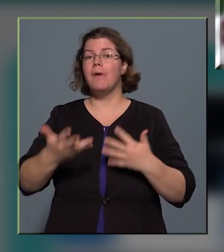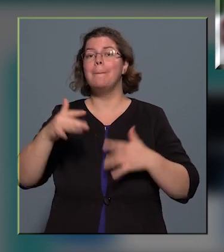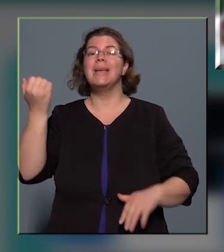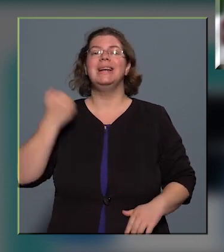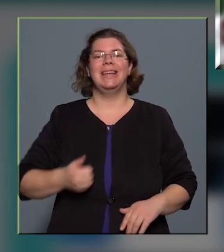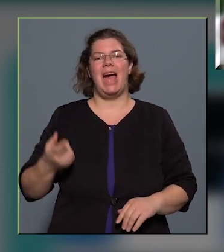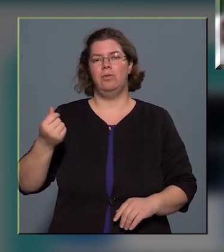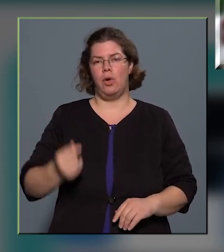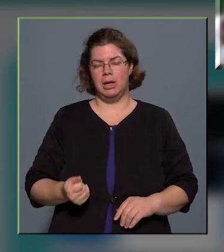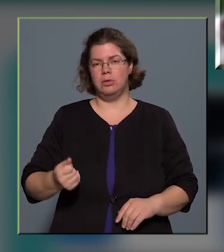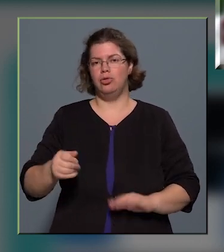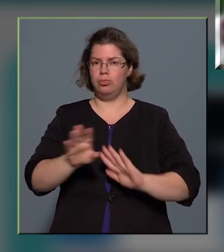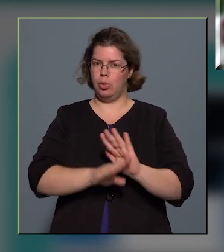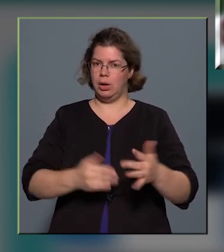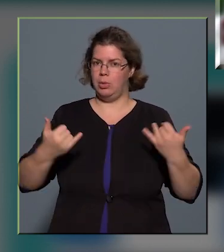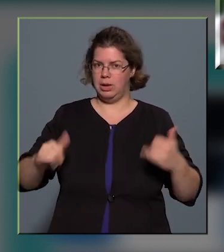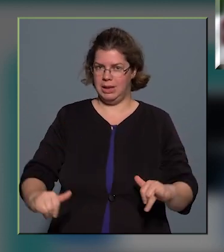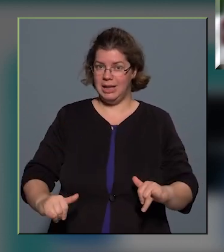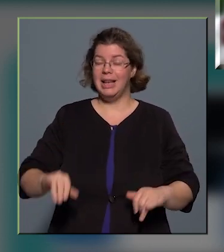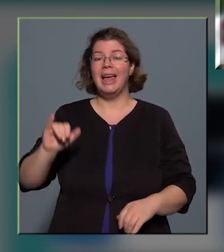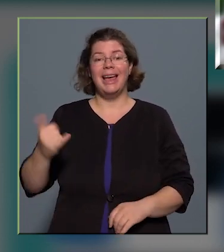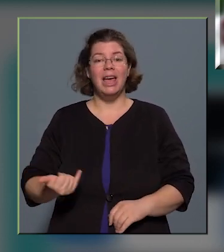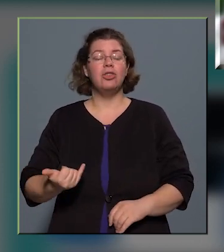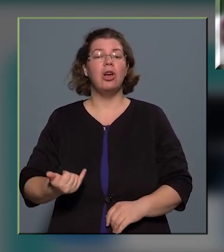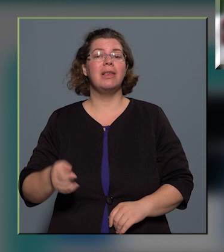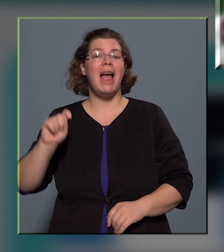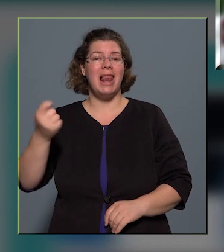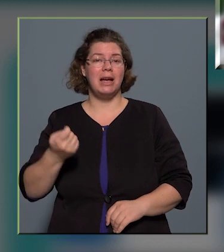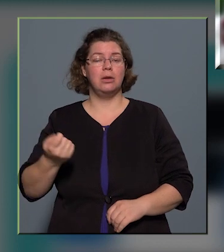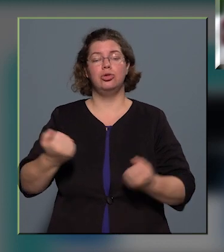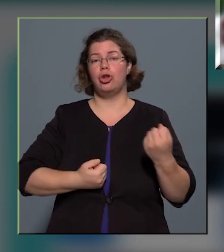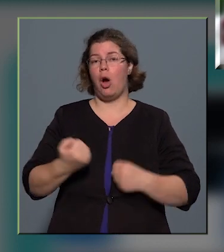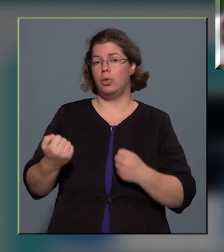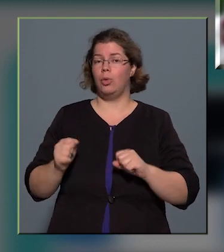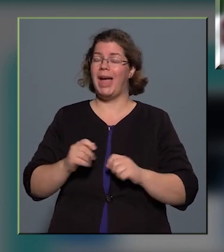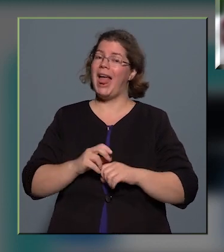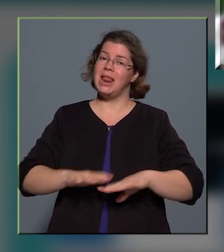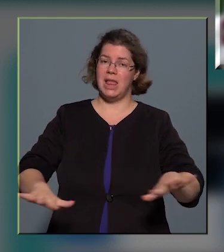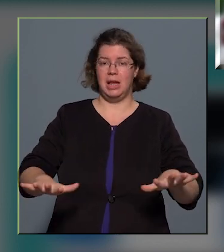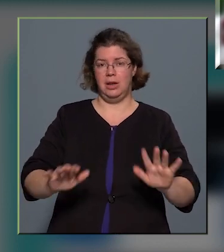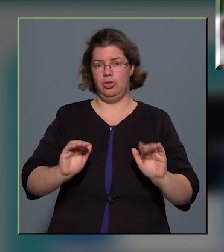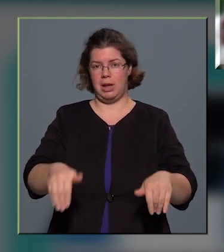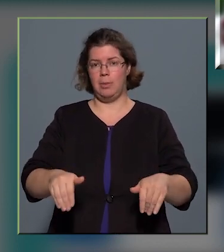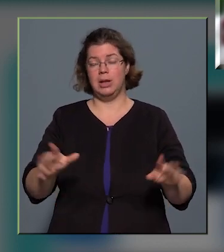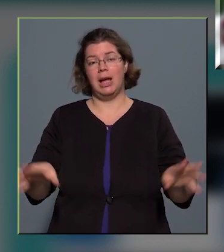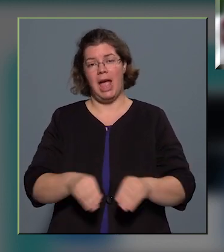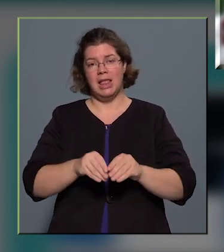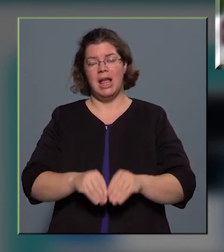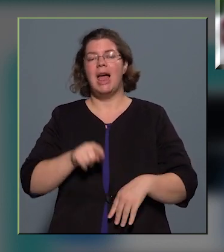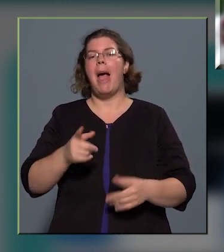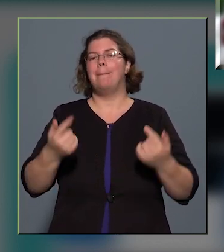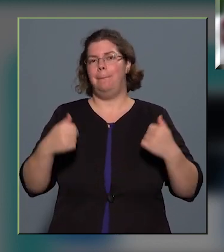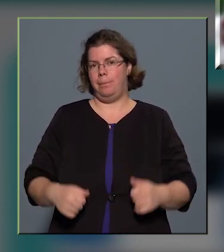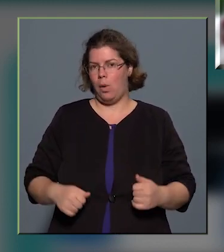forintos programot indít, és az elektromos autók elterjedését támogatják ezzel. Ebből